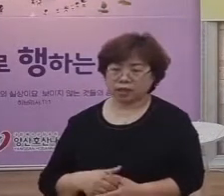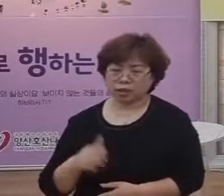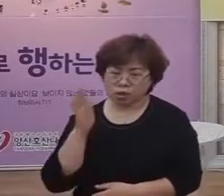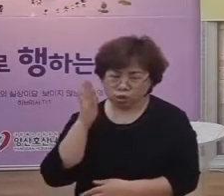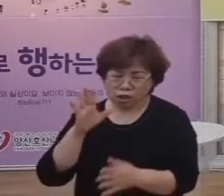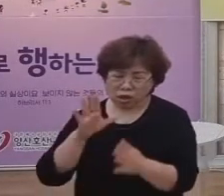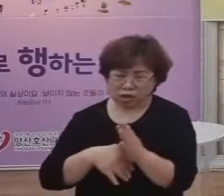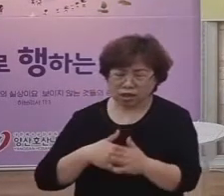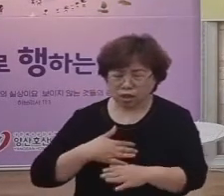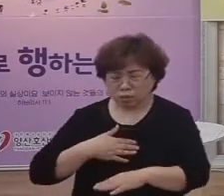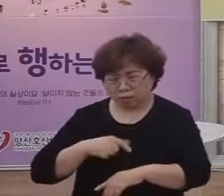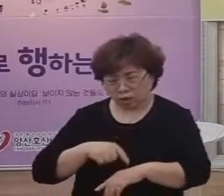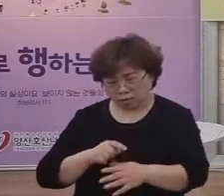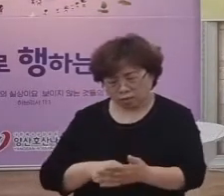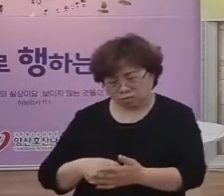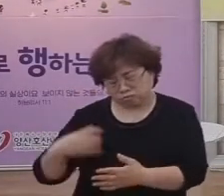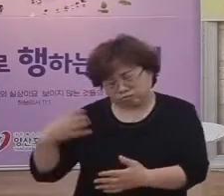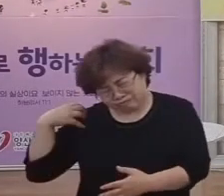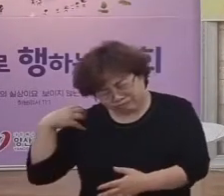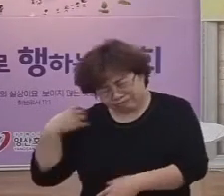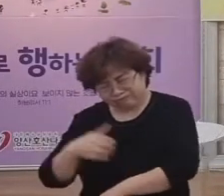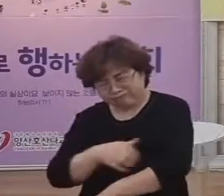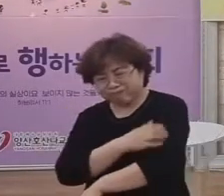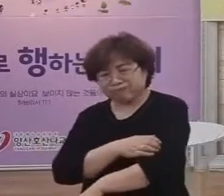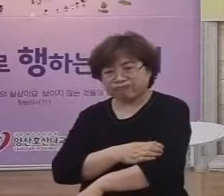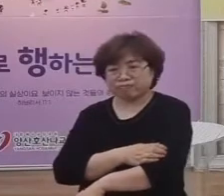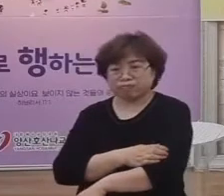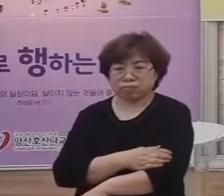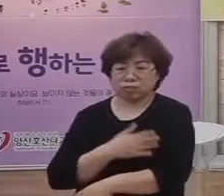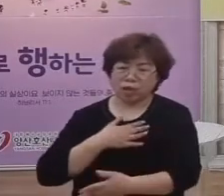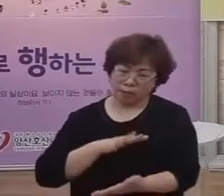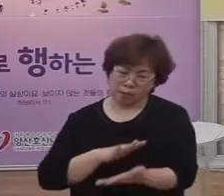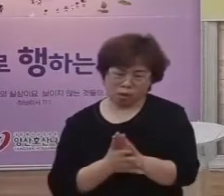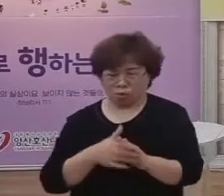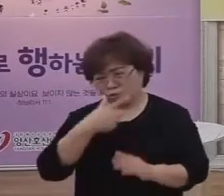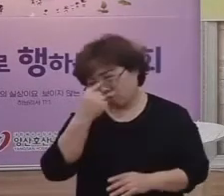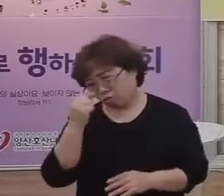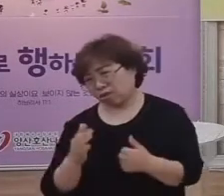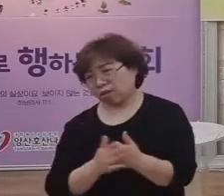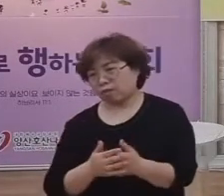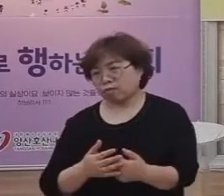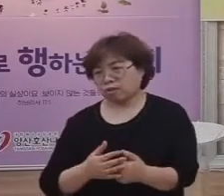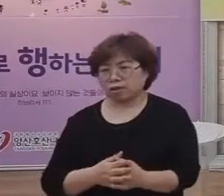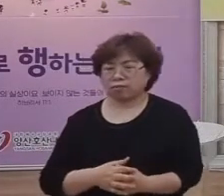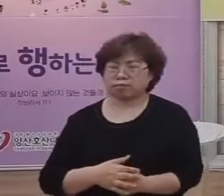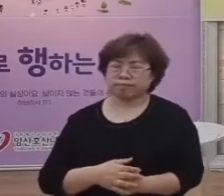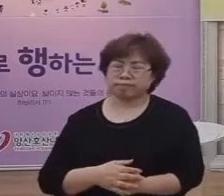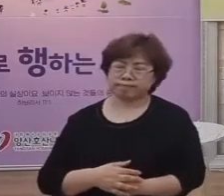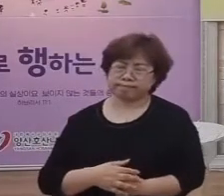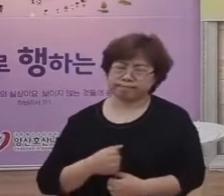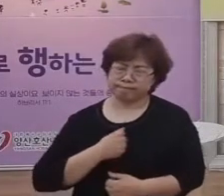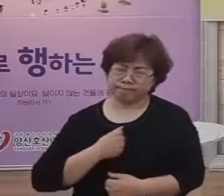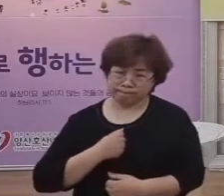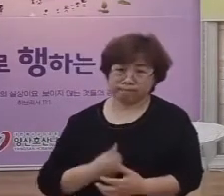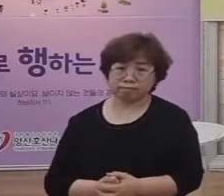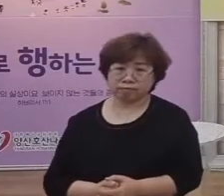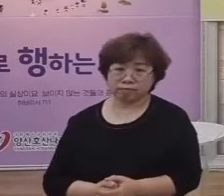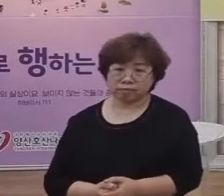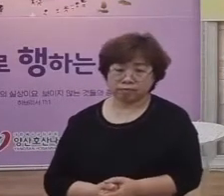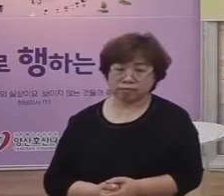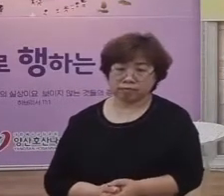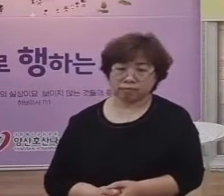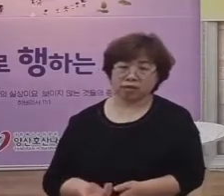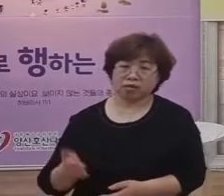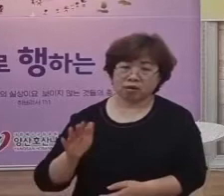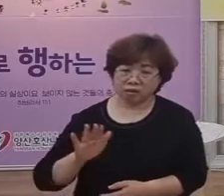때가 너무나도 많음을 고백합니다. 그런데 여러분, 진짜 내가 이 말씀 듣고 내가 그럼 도대체